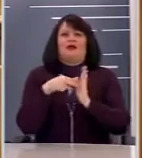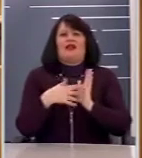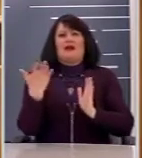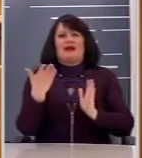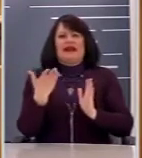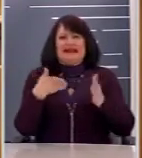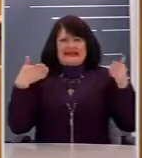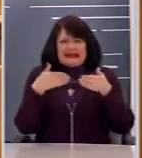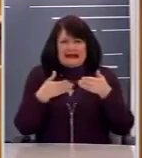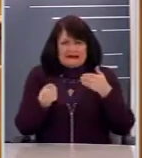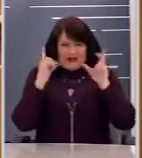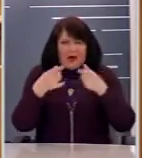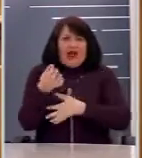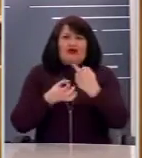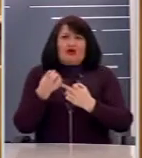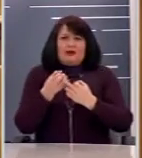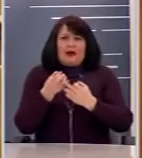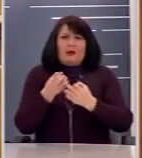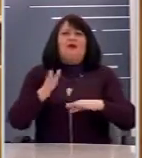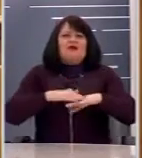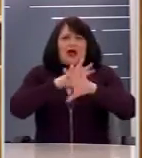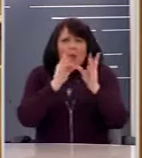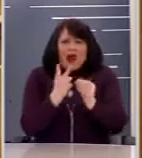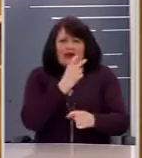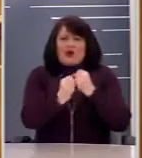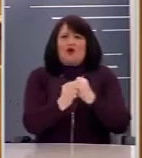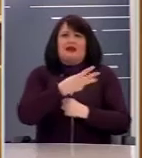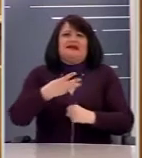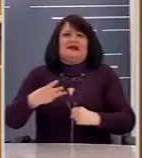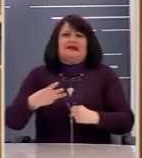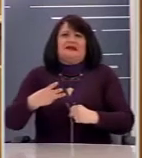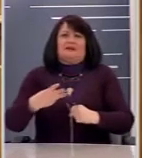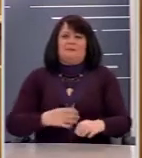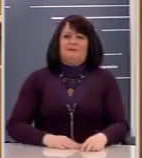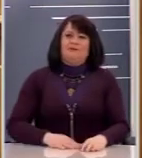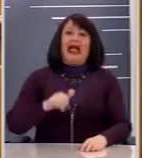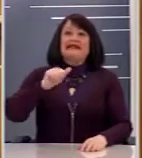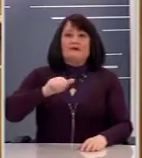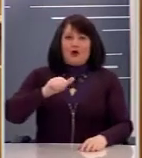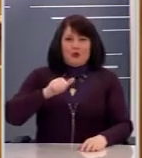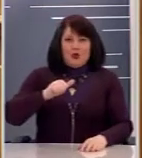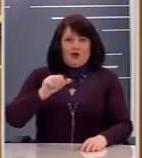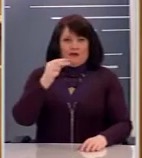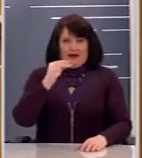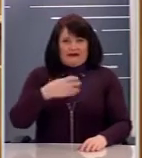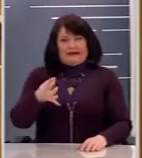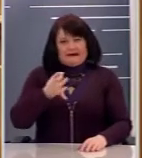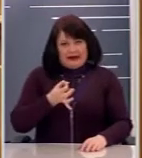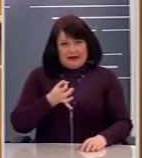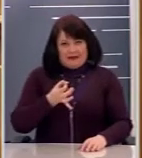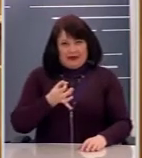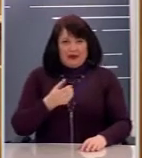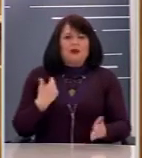Νέας Δημοκρατίας. Ένα αυτό. Δεύτερον, άκουσα από την κυρία Σημακοπούλου και μιλάει ότι κάθε πρόταση για